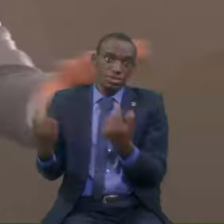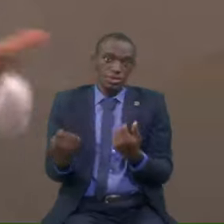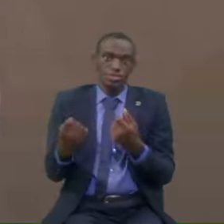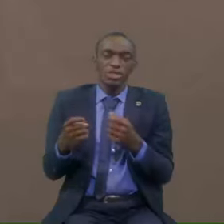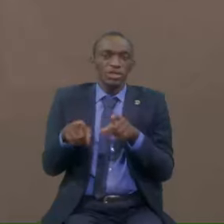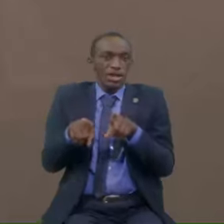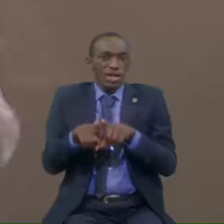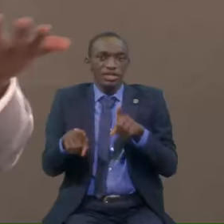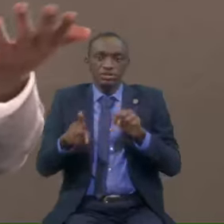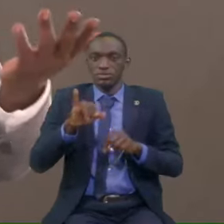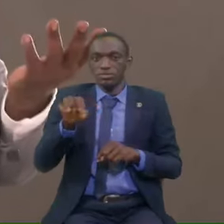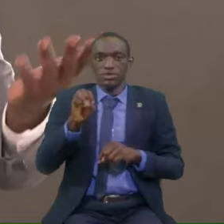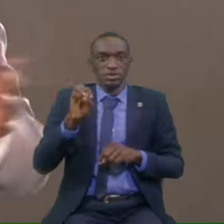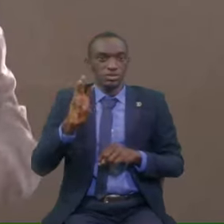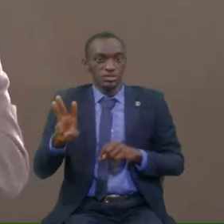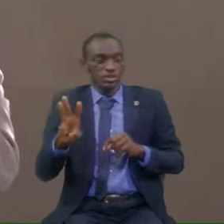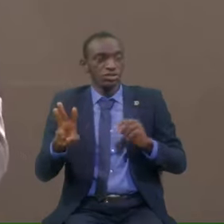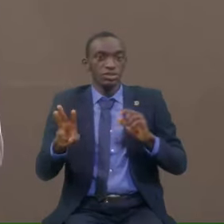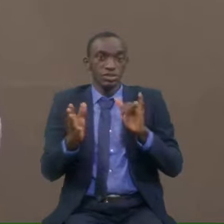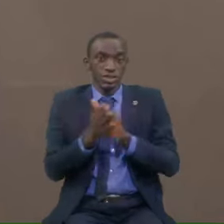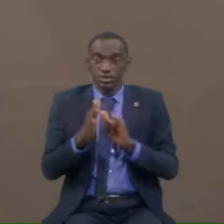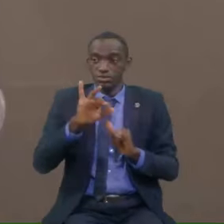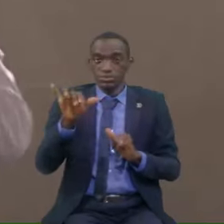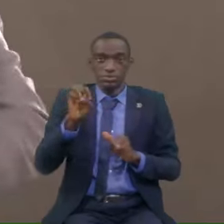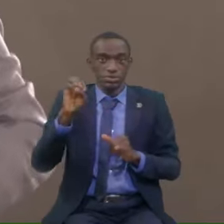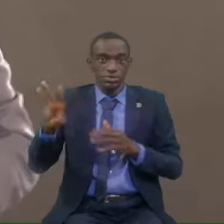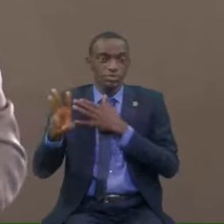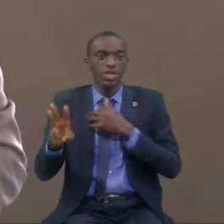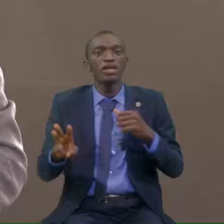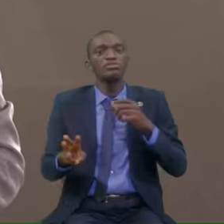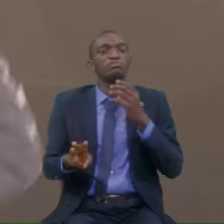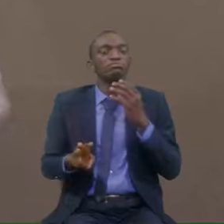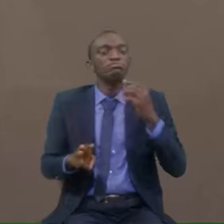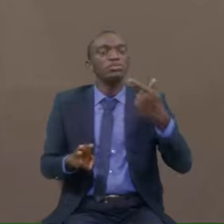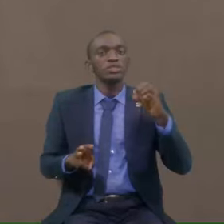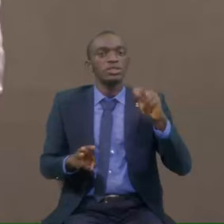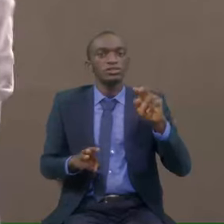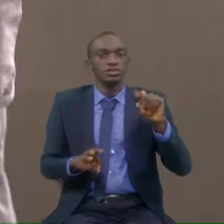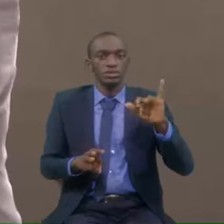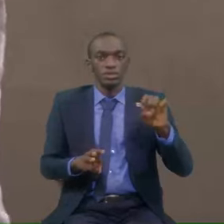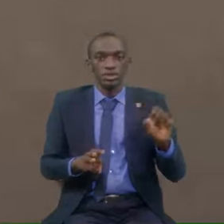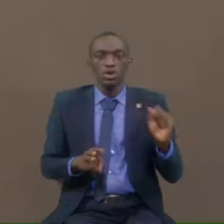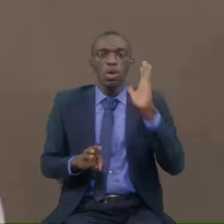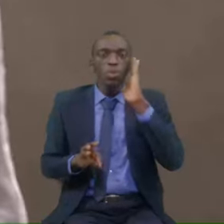que les païens et que les juifs seront dans la même famille de Dieu.